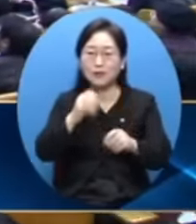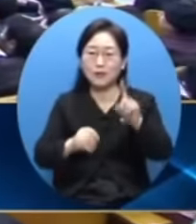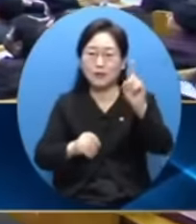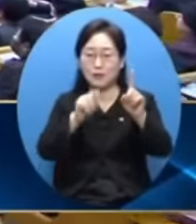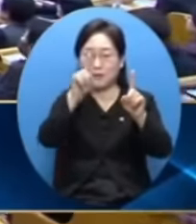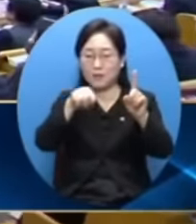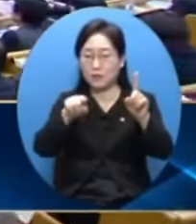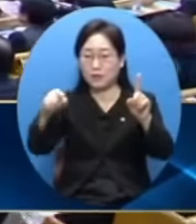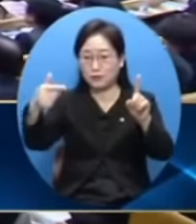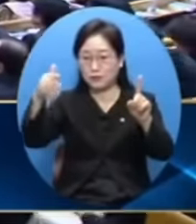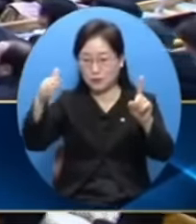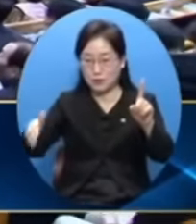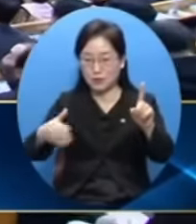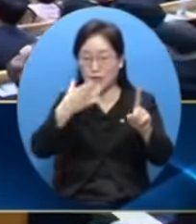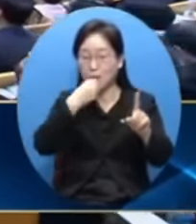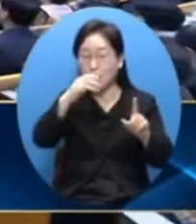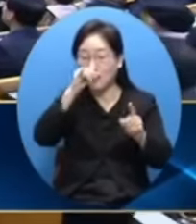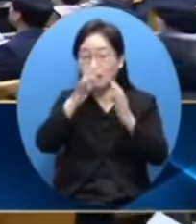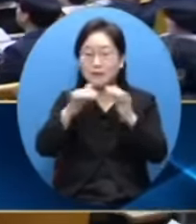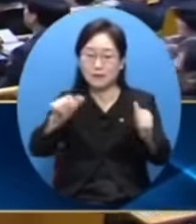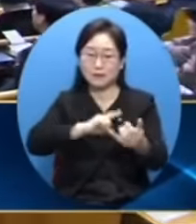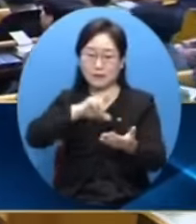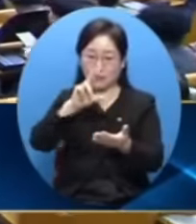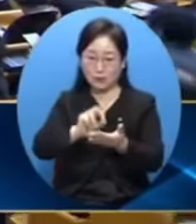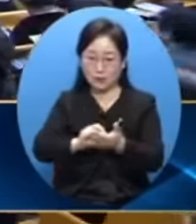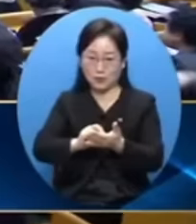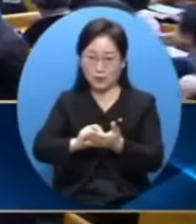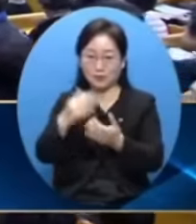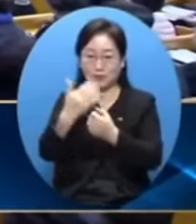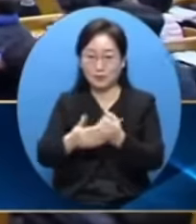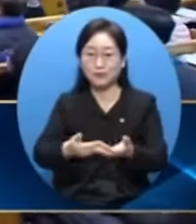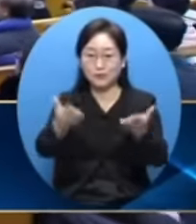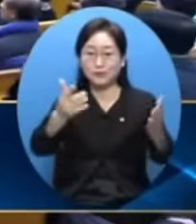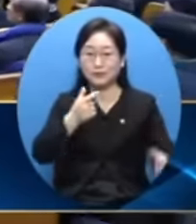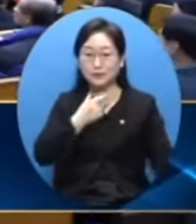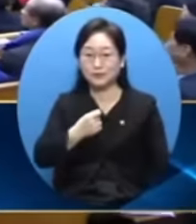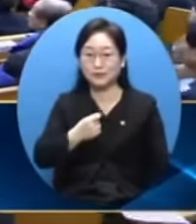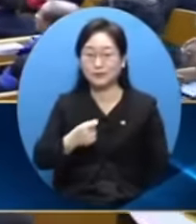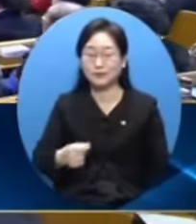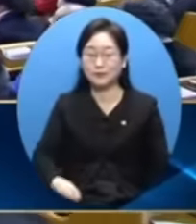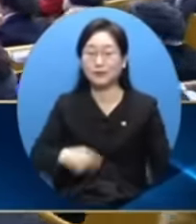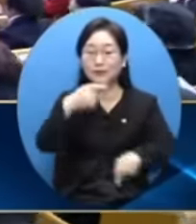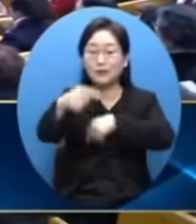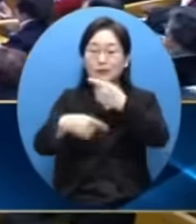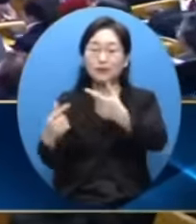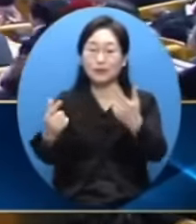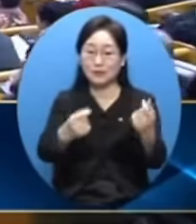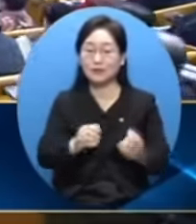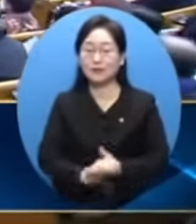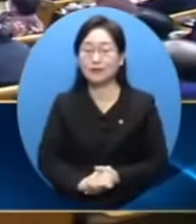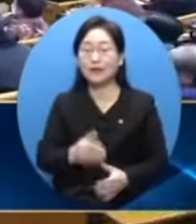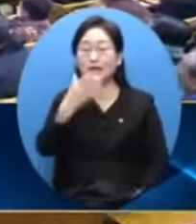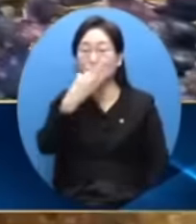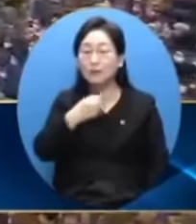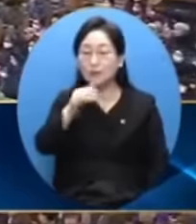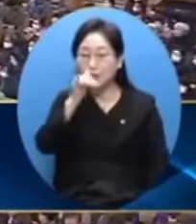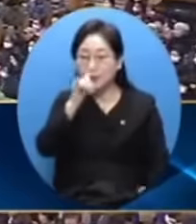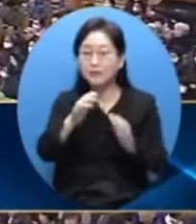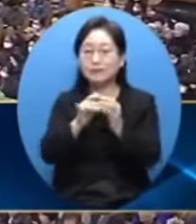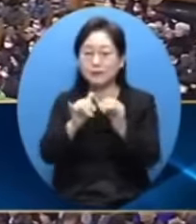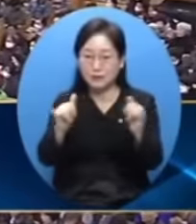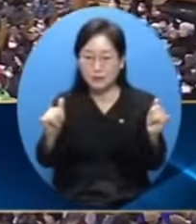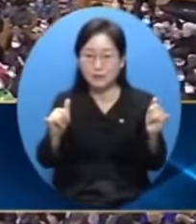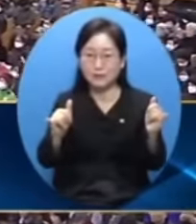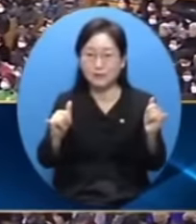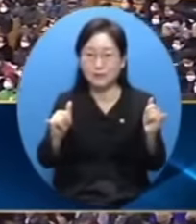가지고 복 있는 사람이었던 제목으로 함께 말씀의 은혜를 나누기 원합니다 제목을 한번 크게 따라해 주시기 바랍니다 복 있는 사람 복